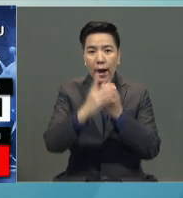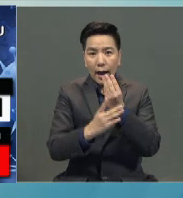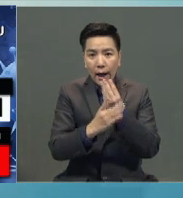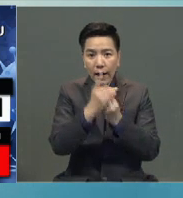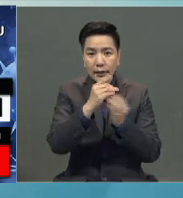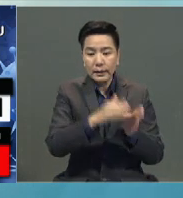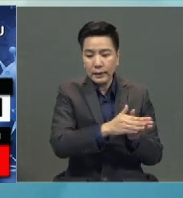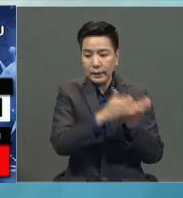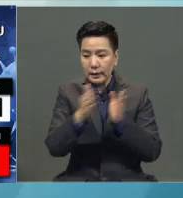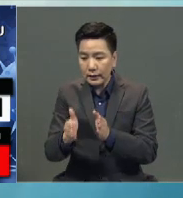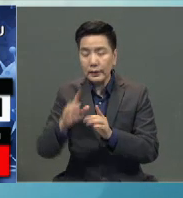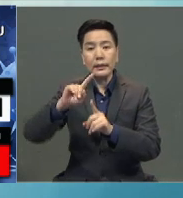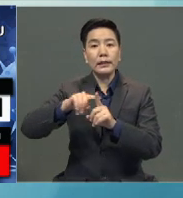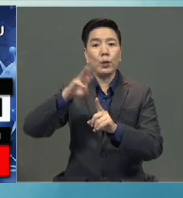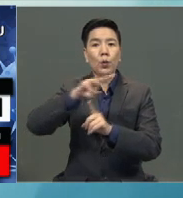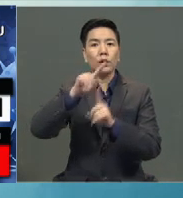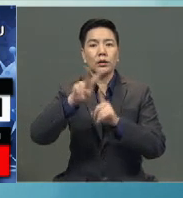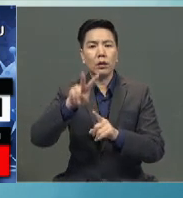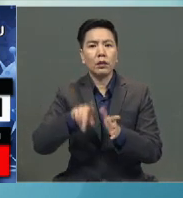มิถุนายนนะครับจะเห็นนะครับว่าเข้ามายี่สิบสี่แล้วก็ตรวจแล้วก็ไม่เจอก็อยู่กันไปเป็นอาทิตย์นะครับพอวันที่2